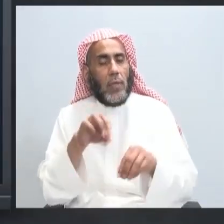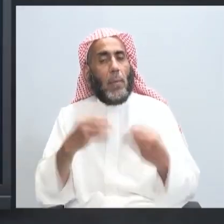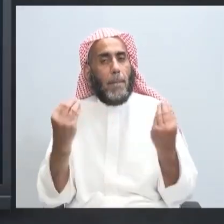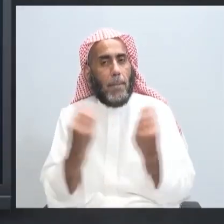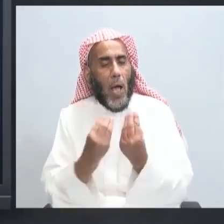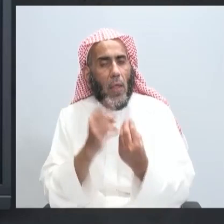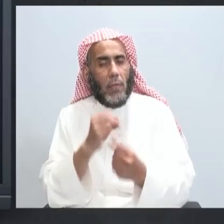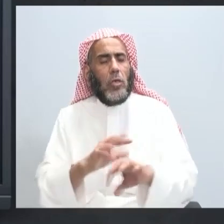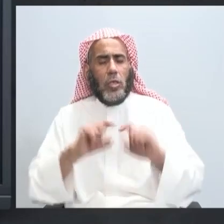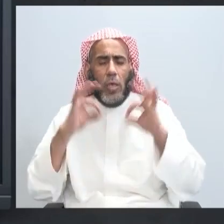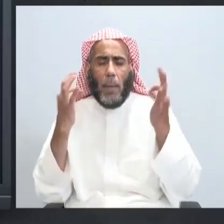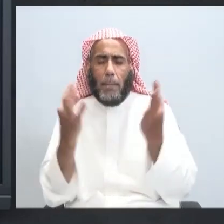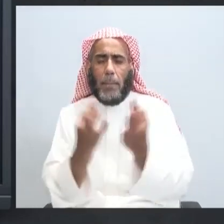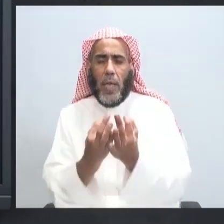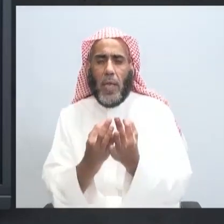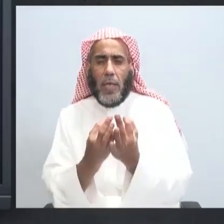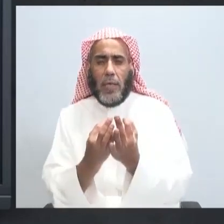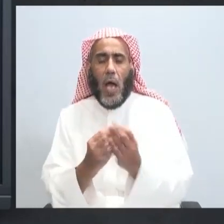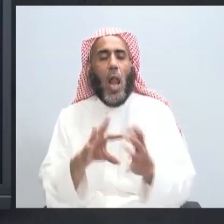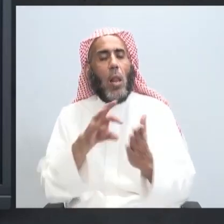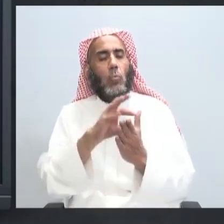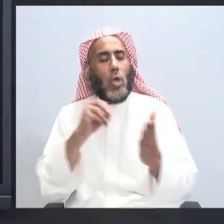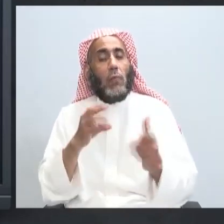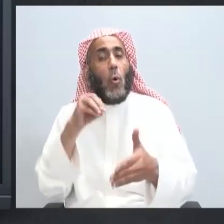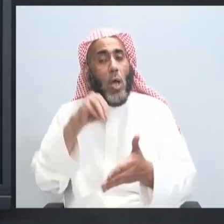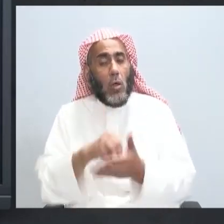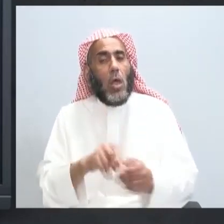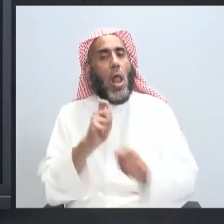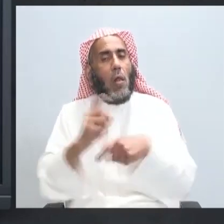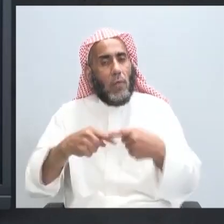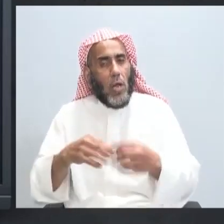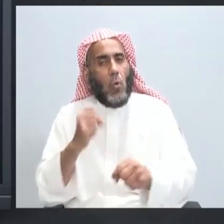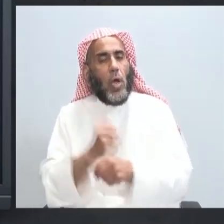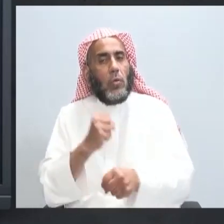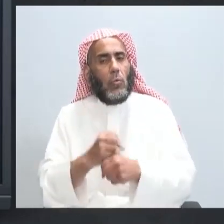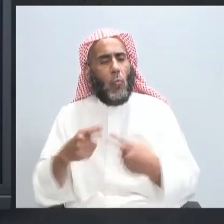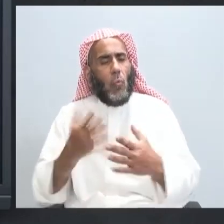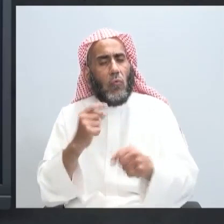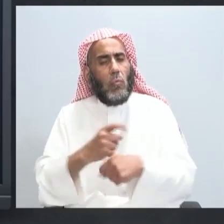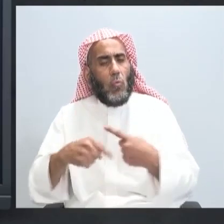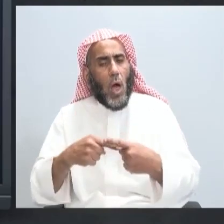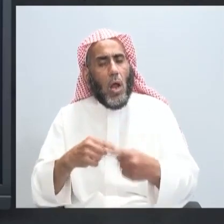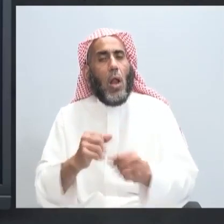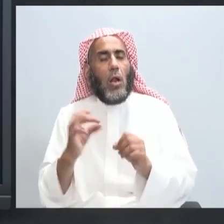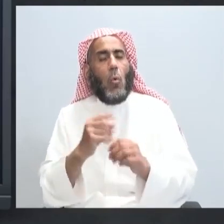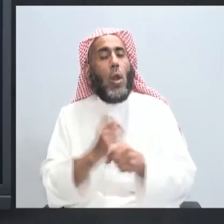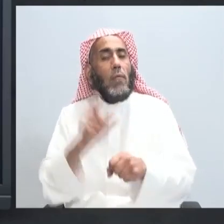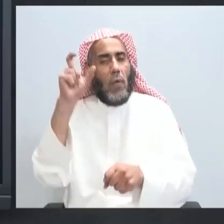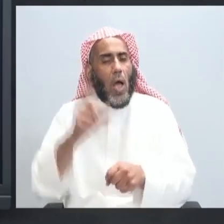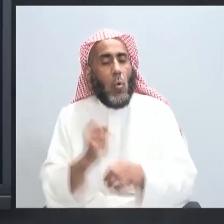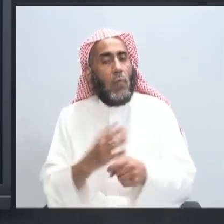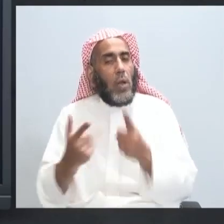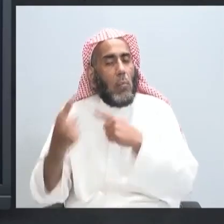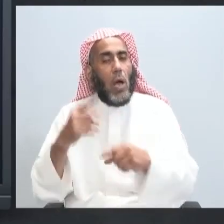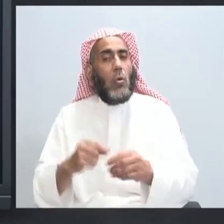مع هذه اللفظه جميع المشتقات فهو يذكر ايضا الفعل ويذكر الفعل المضارع لهذه الكلمه والفاعل وال الفعل